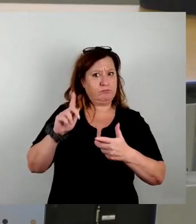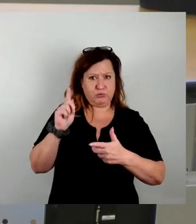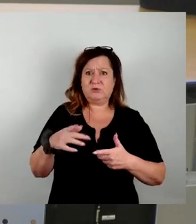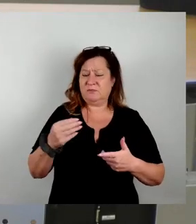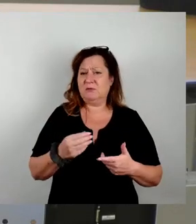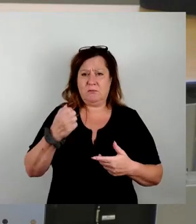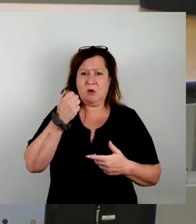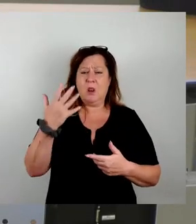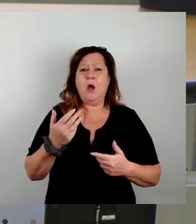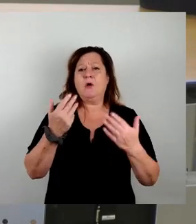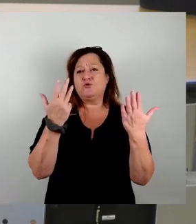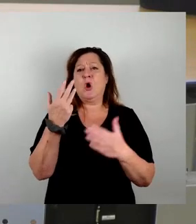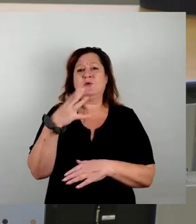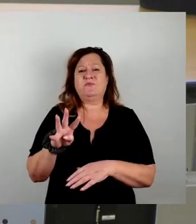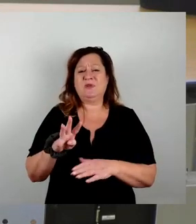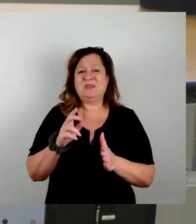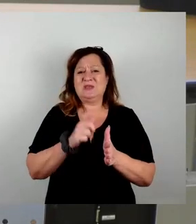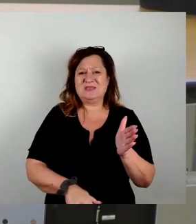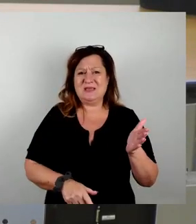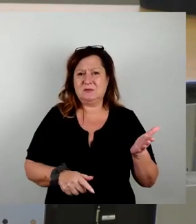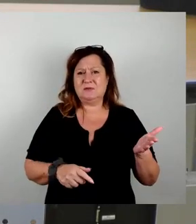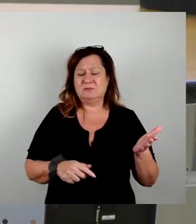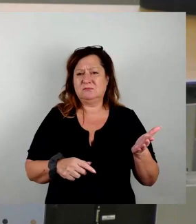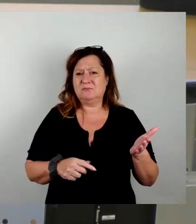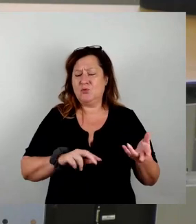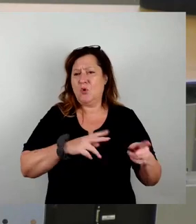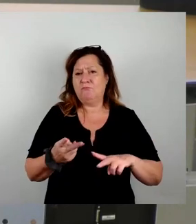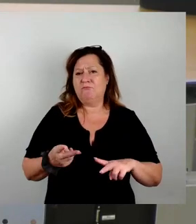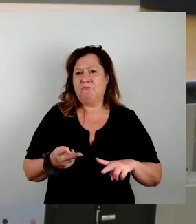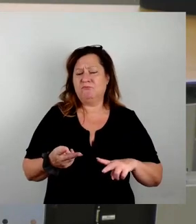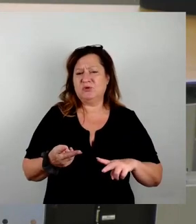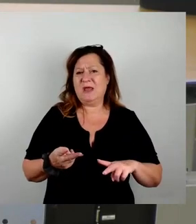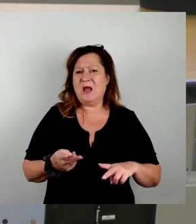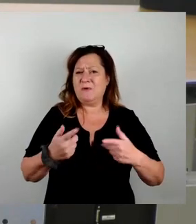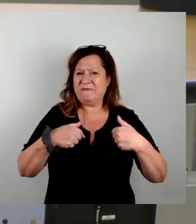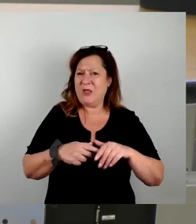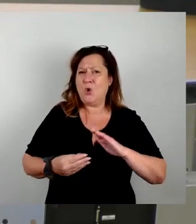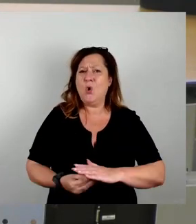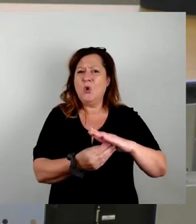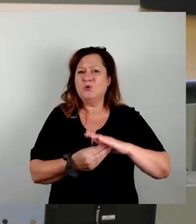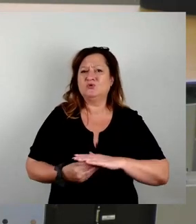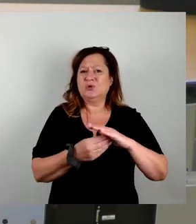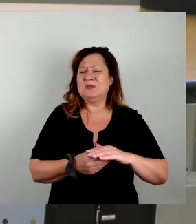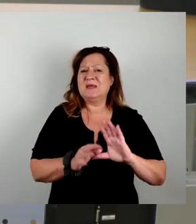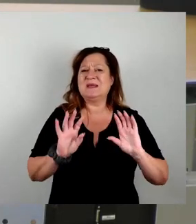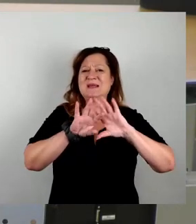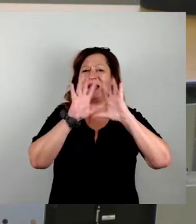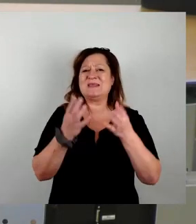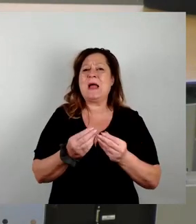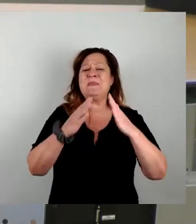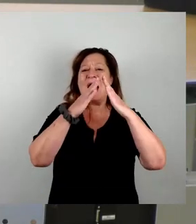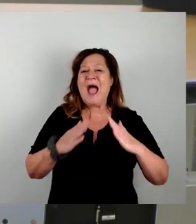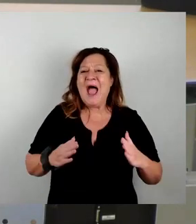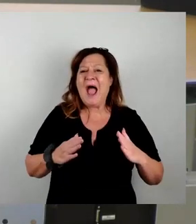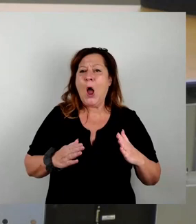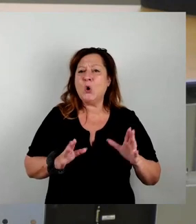49-Euro-Ticket umsteigt. Und es kann nicht unser Ansinnen sein, dass wir unterstützen, dass ganze Hausgemeinschaften auf einem übertragbaren Ticket